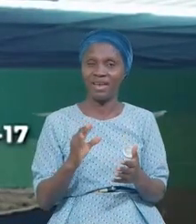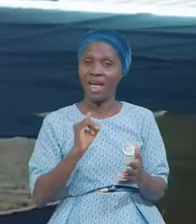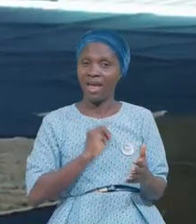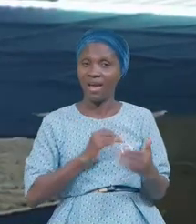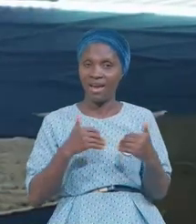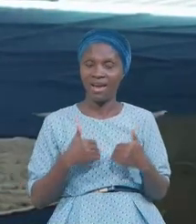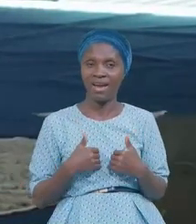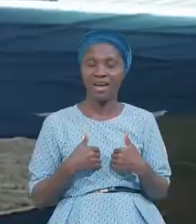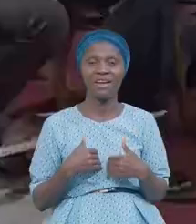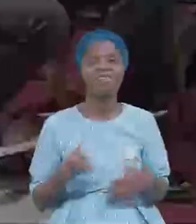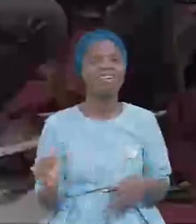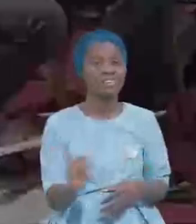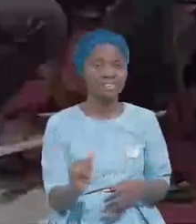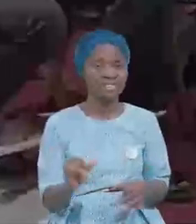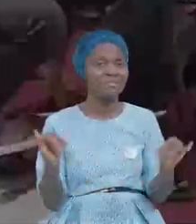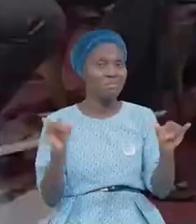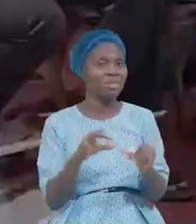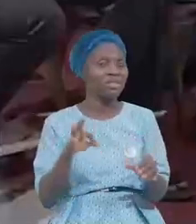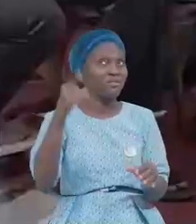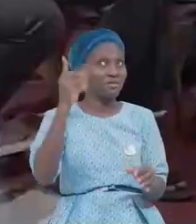j'aurai la même mesure de grâce aujourd'hui.